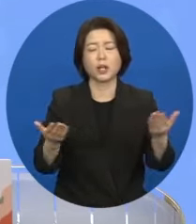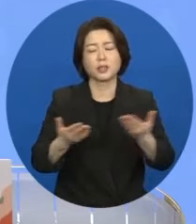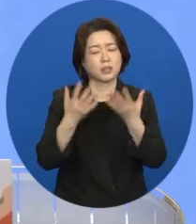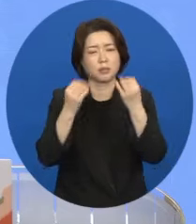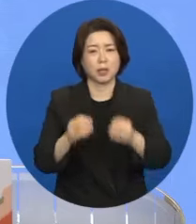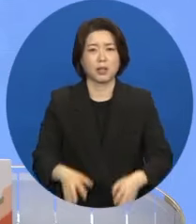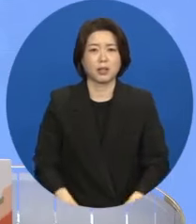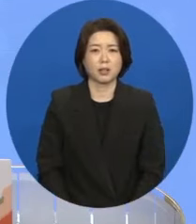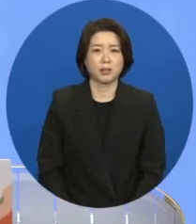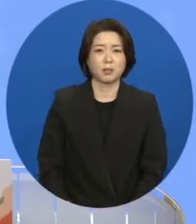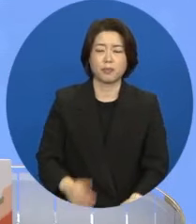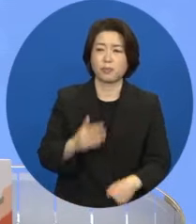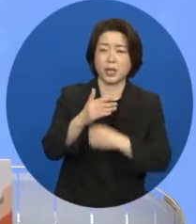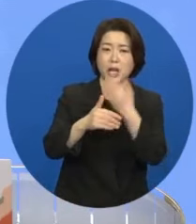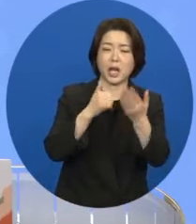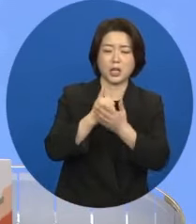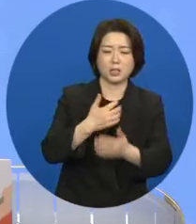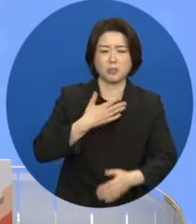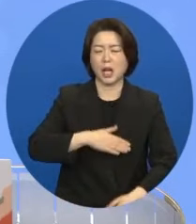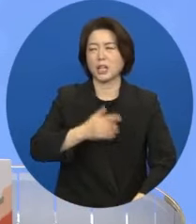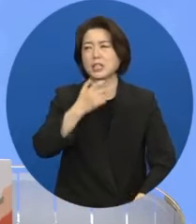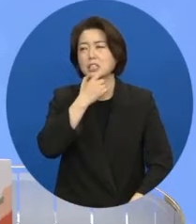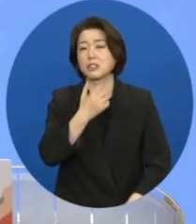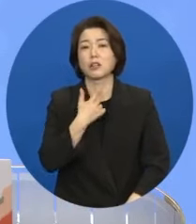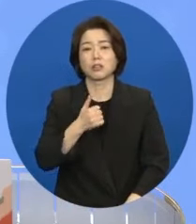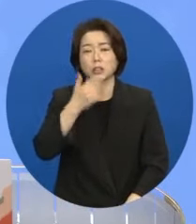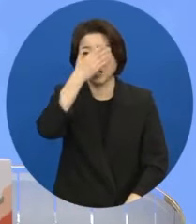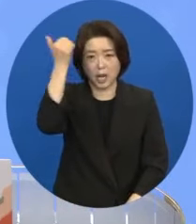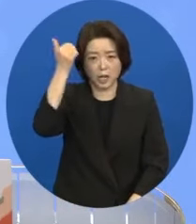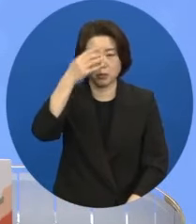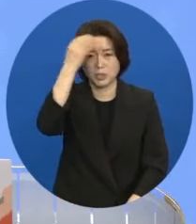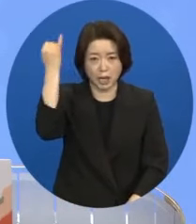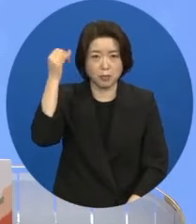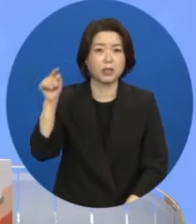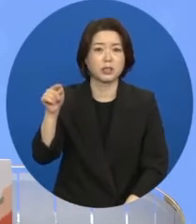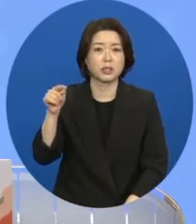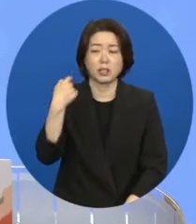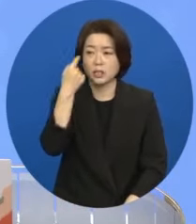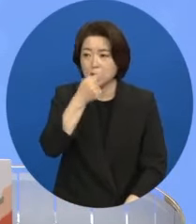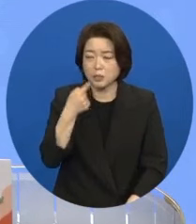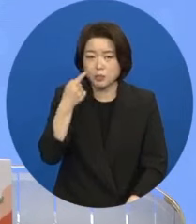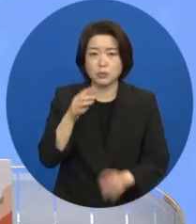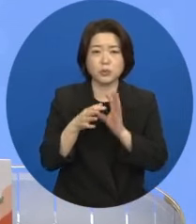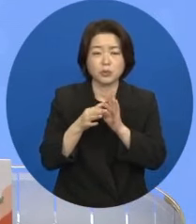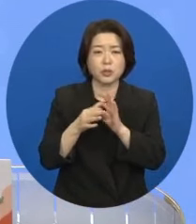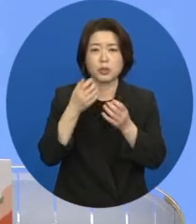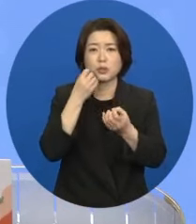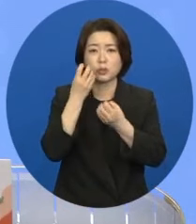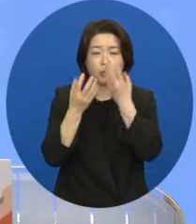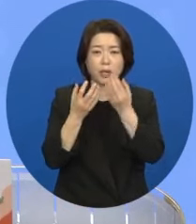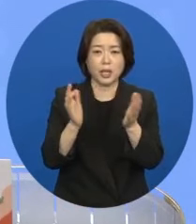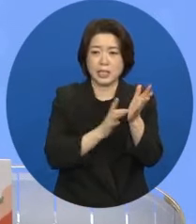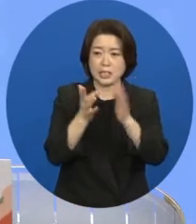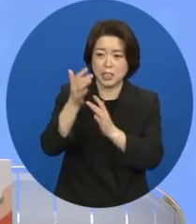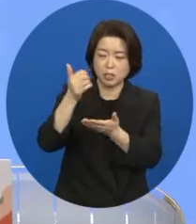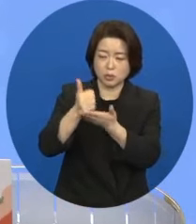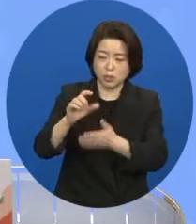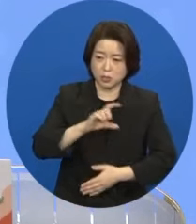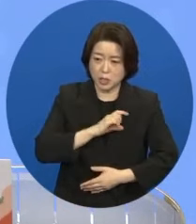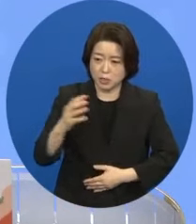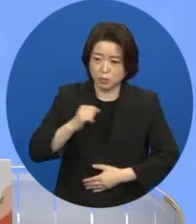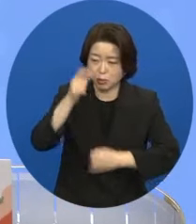많았어요 하나님을 알고 싶지도 않았던 할아버지 할머니의 입술을 통해 예수님의 이름으로 기도하게